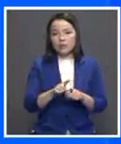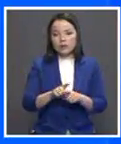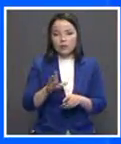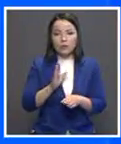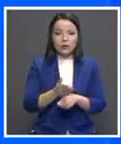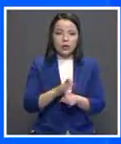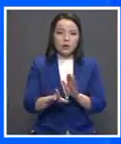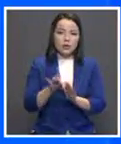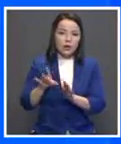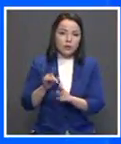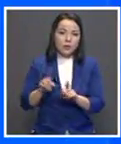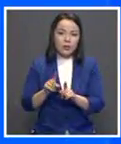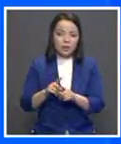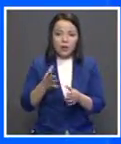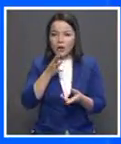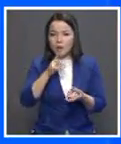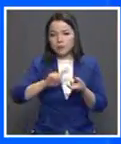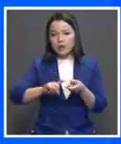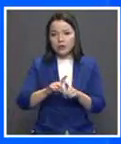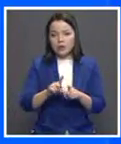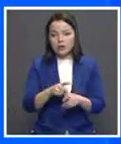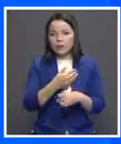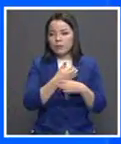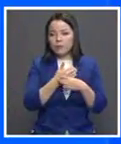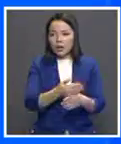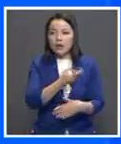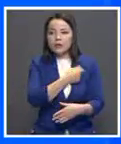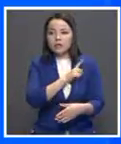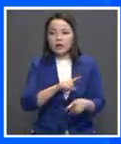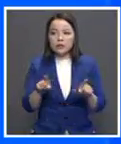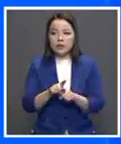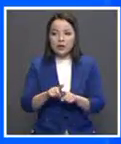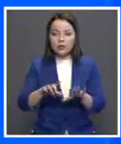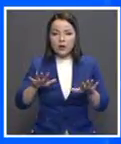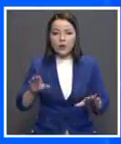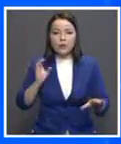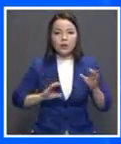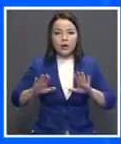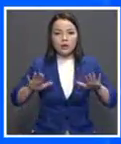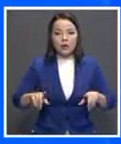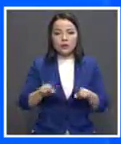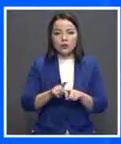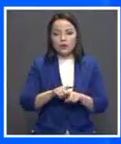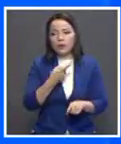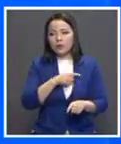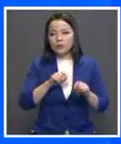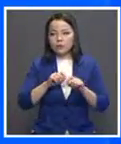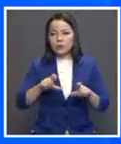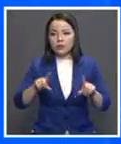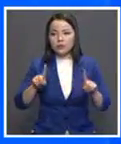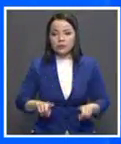сұрыптау деген мағынаны білдіреді. Заманауи жедел жәрдем бөлімшесінің үлгісі медицина университетіне қарасты оқу клиникалық